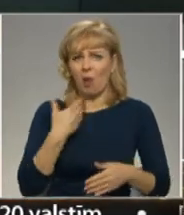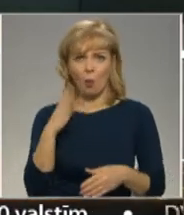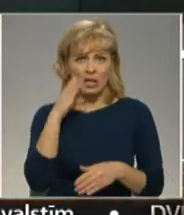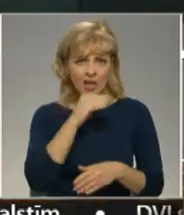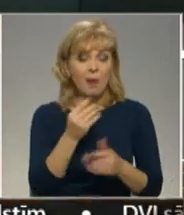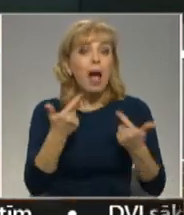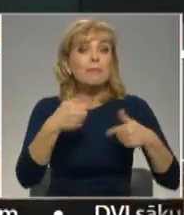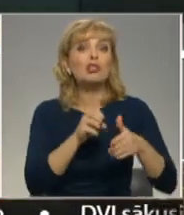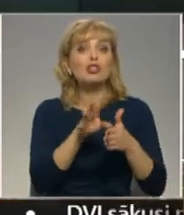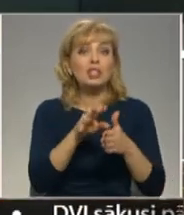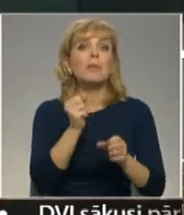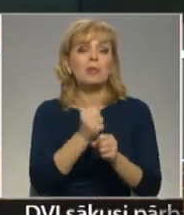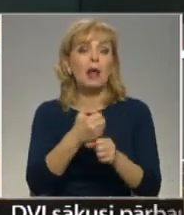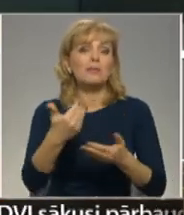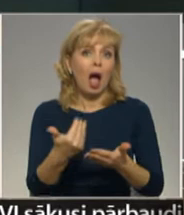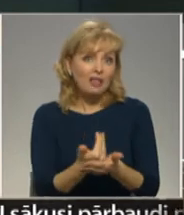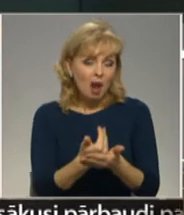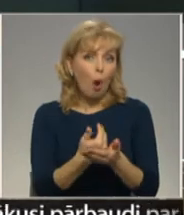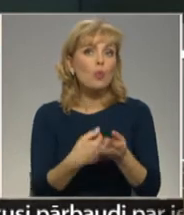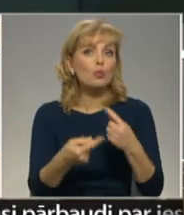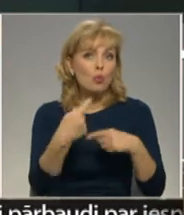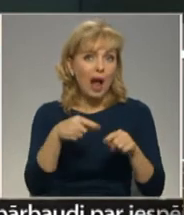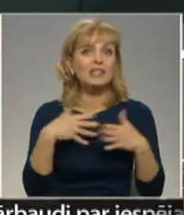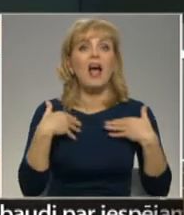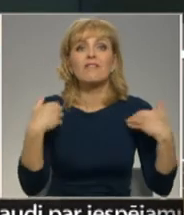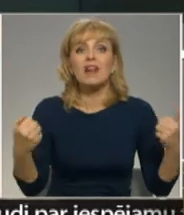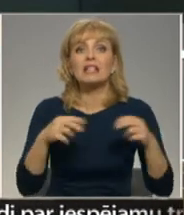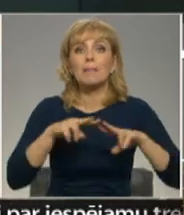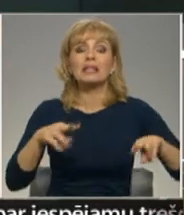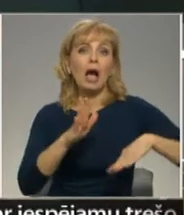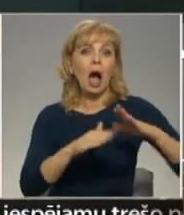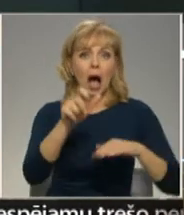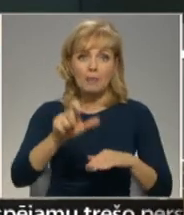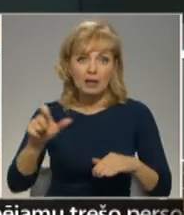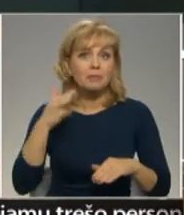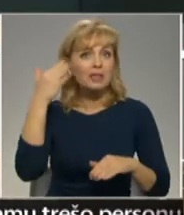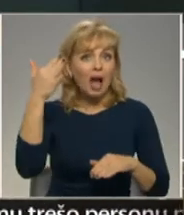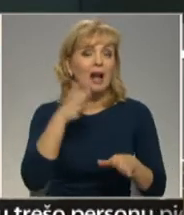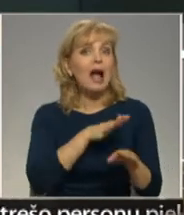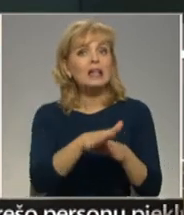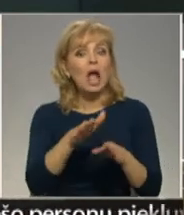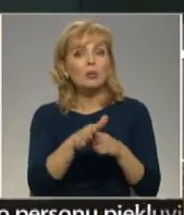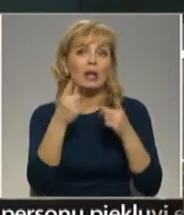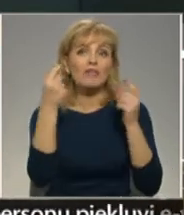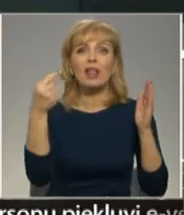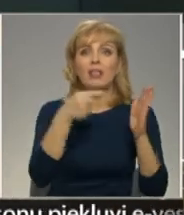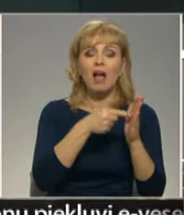sistēma darbs atjaunots, veselības ministrijas amatpersonas cer, ka lietotāju dati nav noplūduši, notiek izmeklēšana.